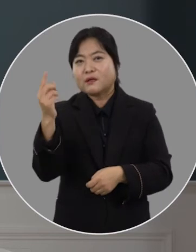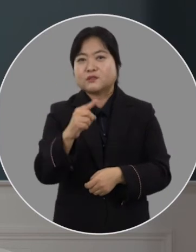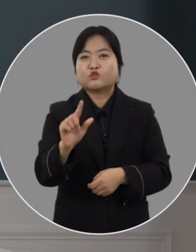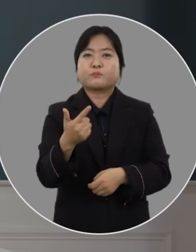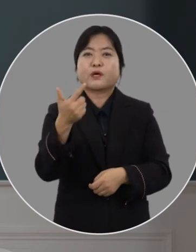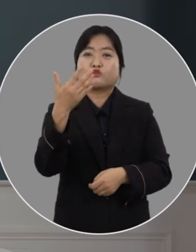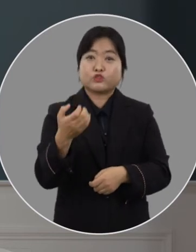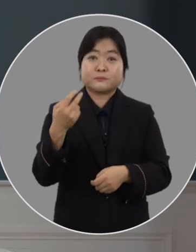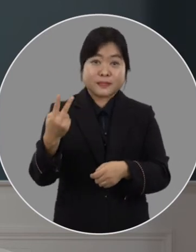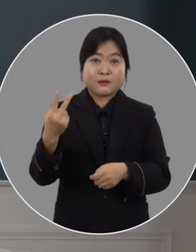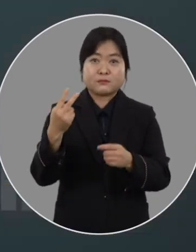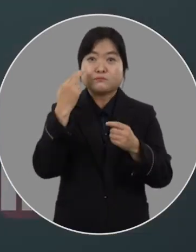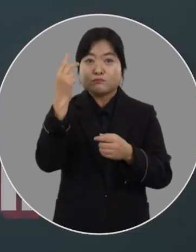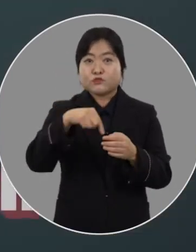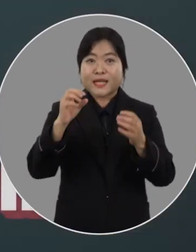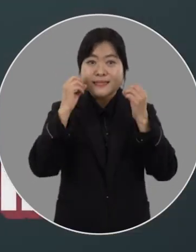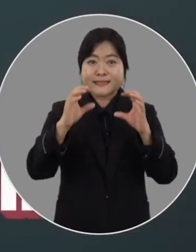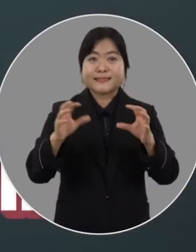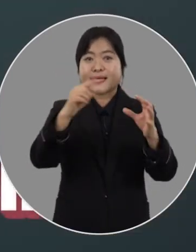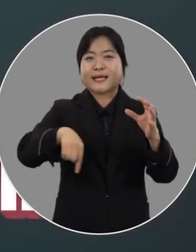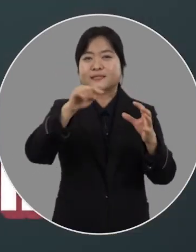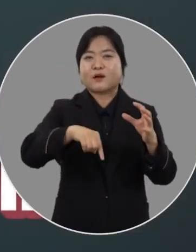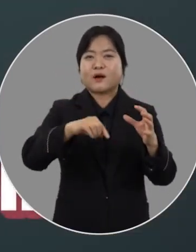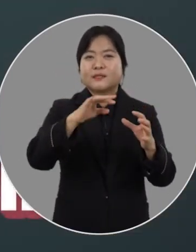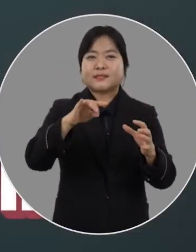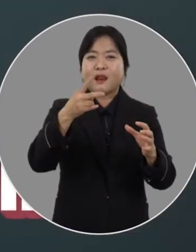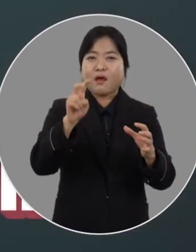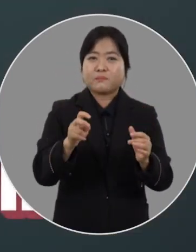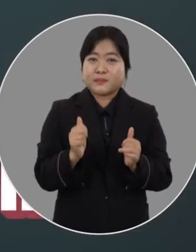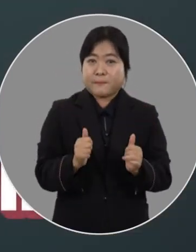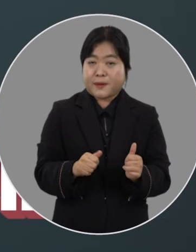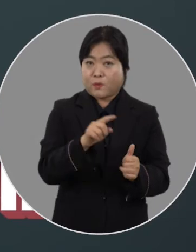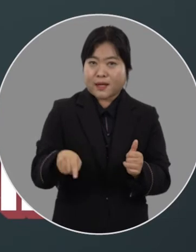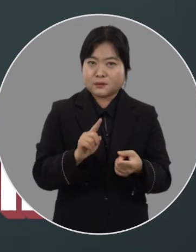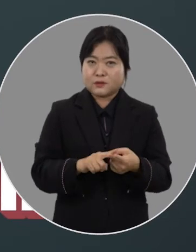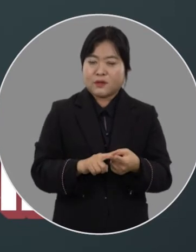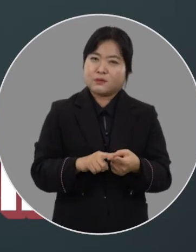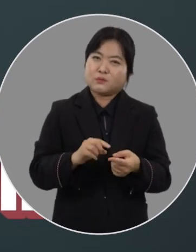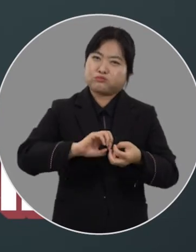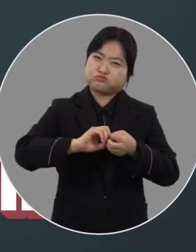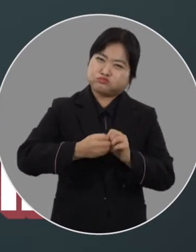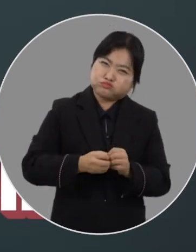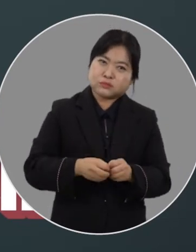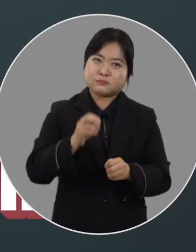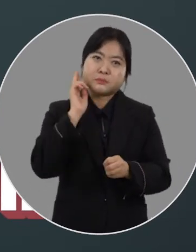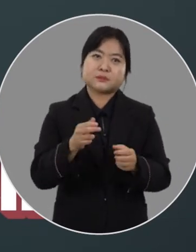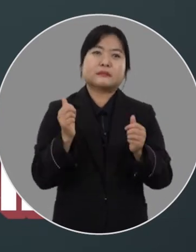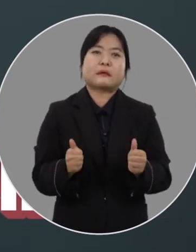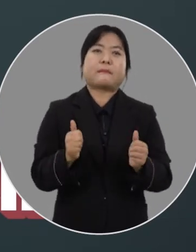건너가서 1692년에는 미국의 신세계에서 세일럼 재판이라고 하는 아주 웃지 못할 너무나